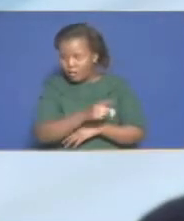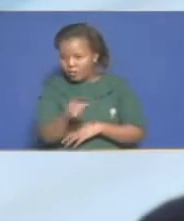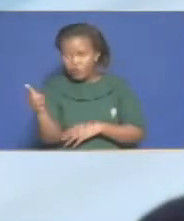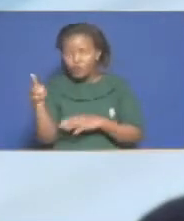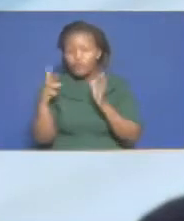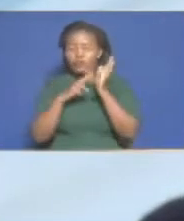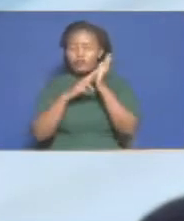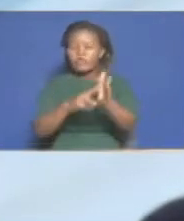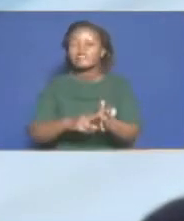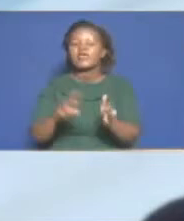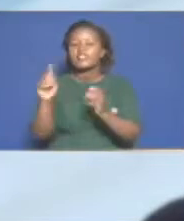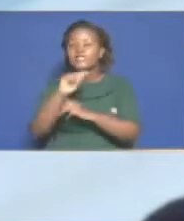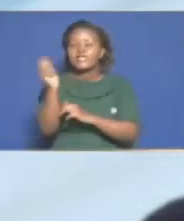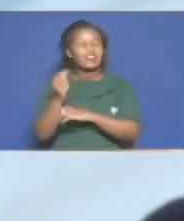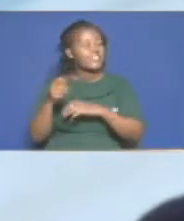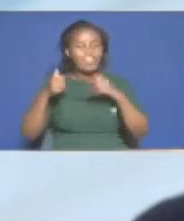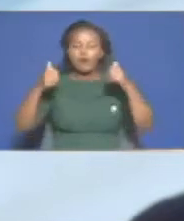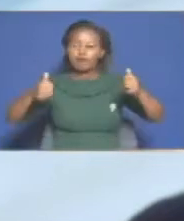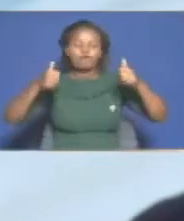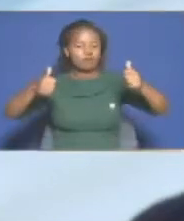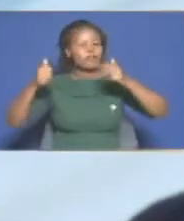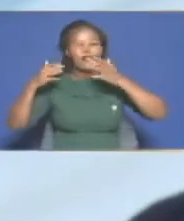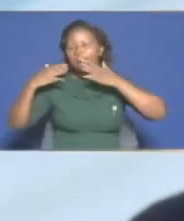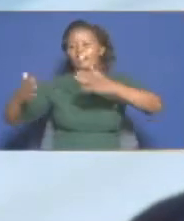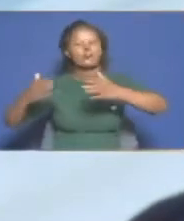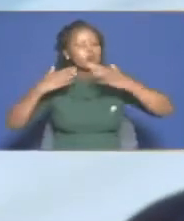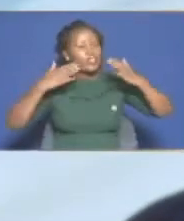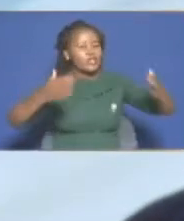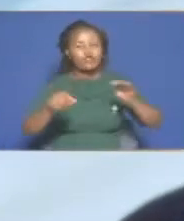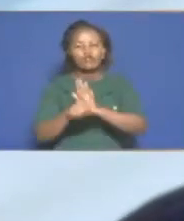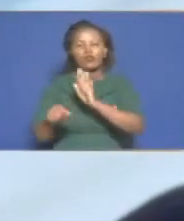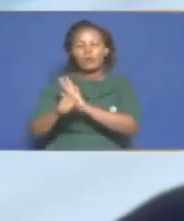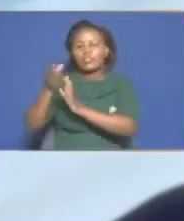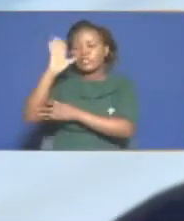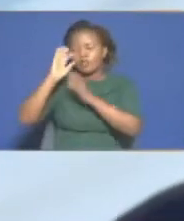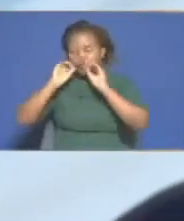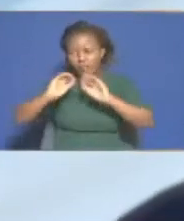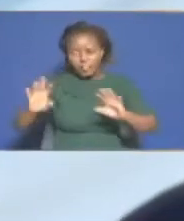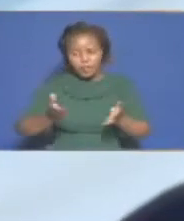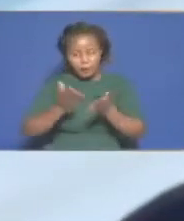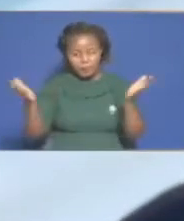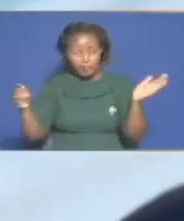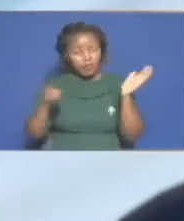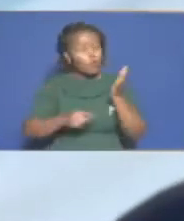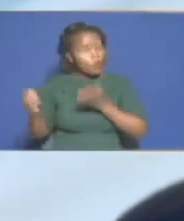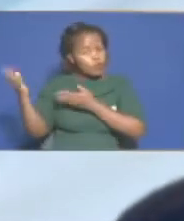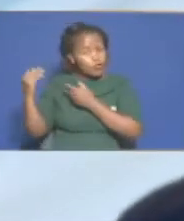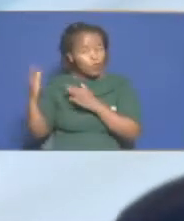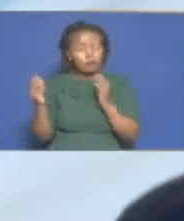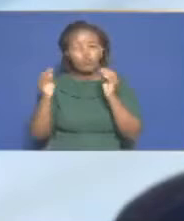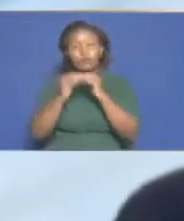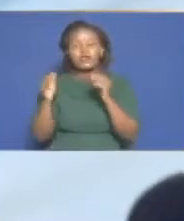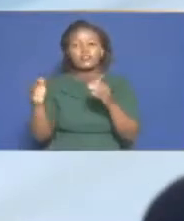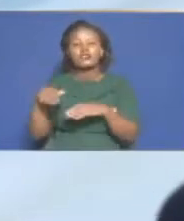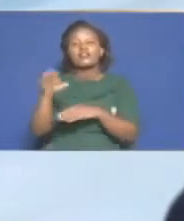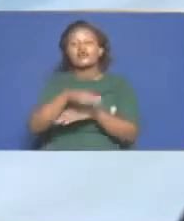mtawakilisha Kenya vilivyo. Asanteni sana, Mungu abariki, and we look forward to seeing you in the DRC.